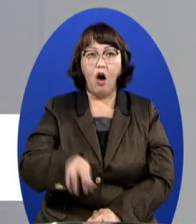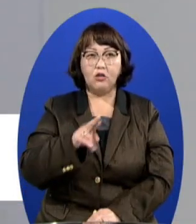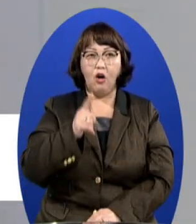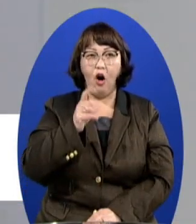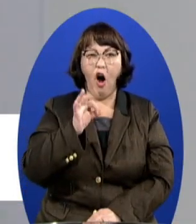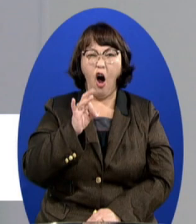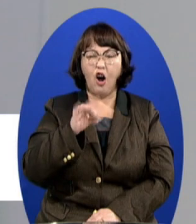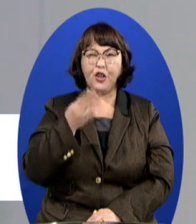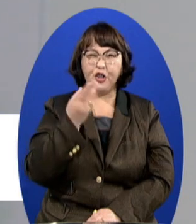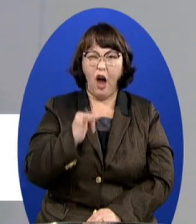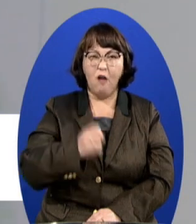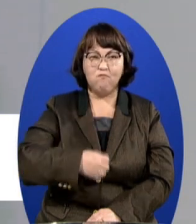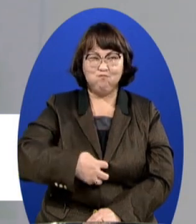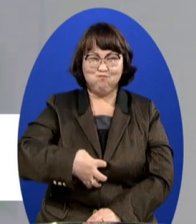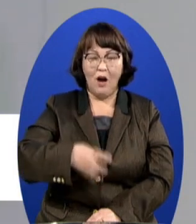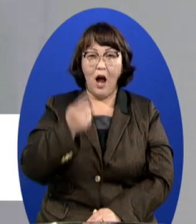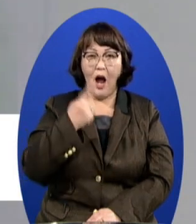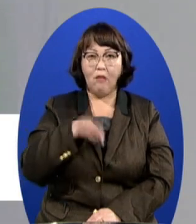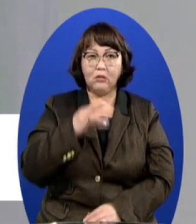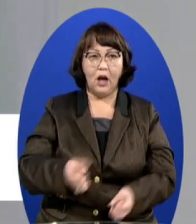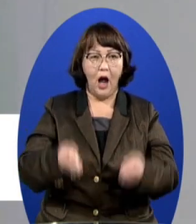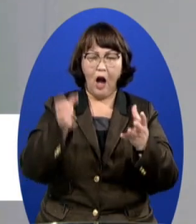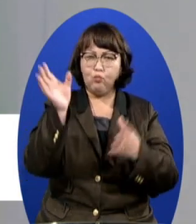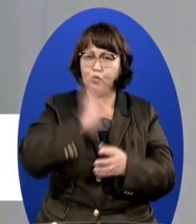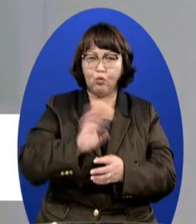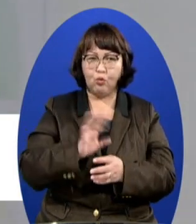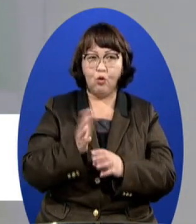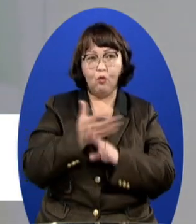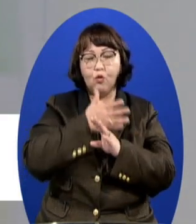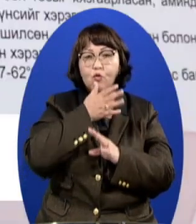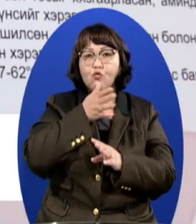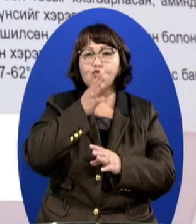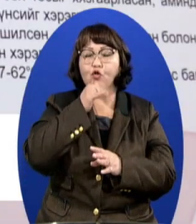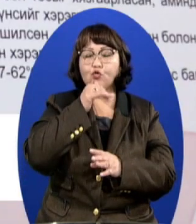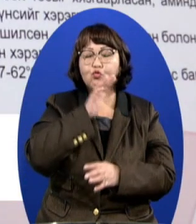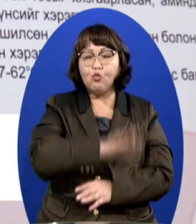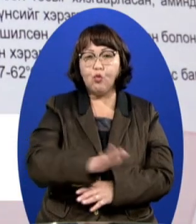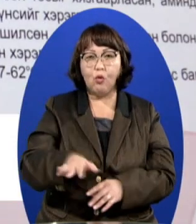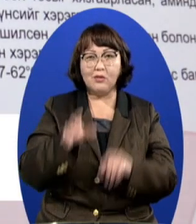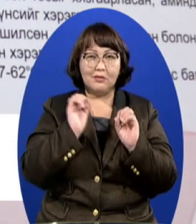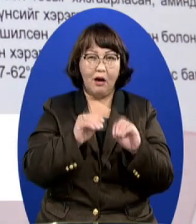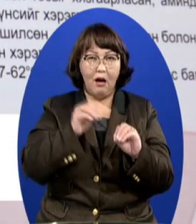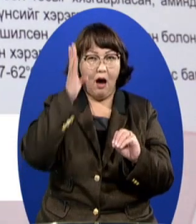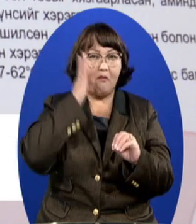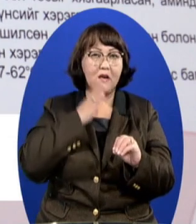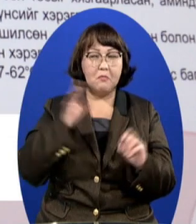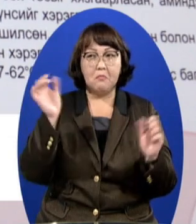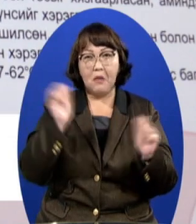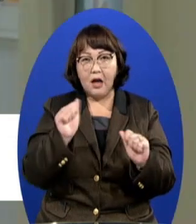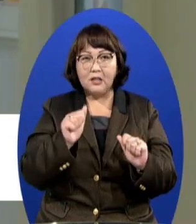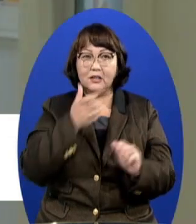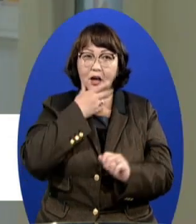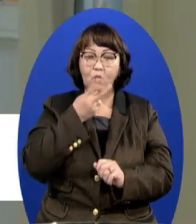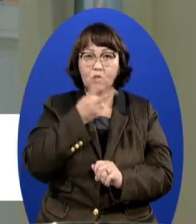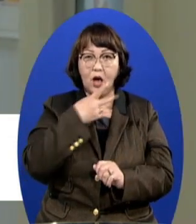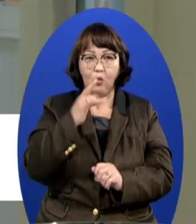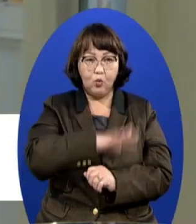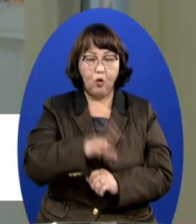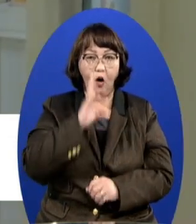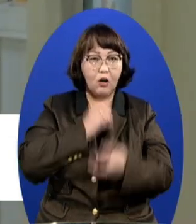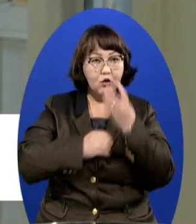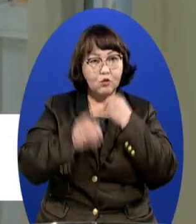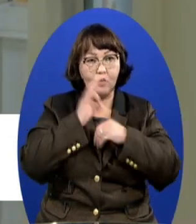цор ганц арга бол хүүхэд байхасаа зөв хооллож өвчлөхөөс сэргийлэх. Эцэг эхчүүд баяр наадмын үеэр хүүхдийнхээ хоолт дээр анхаарал